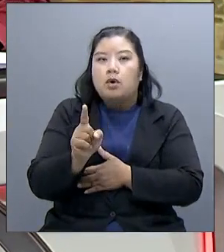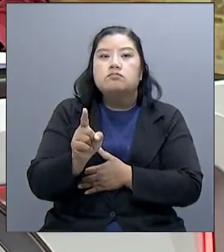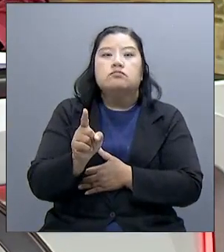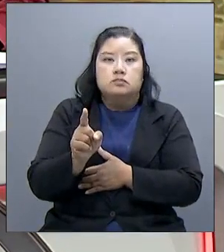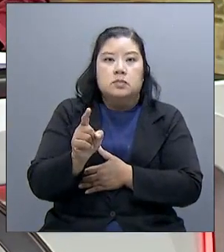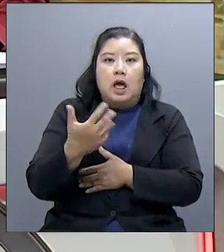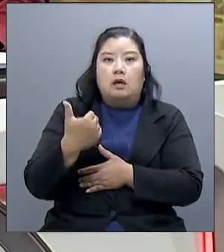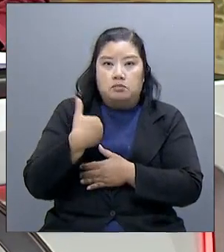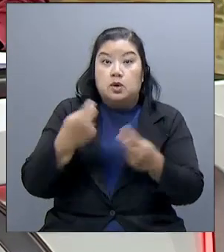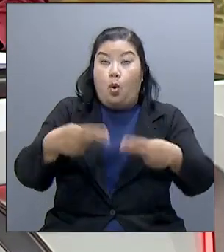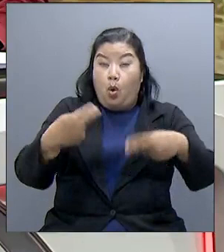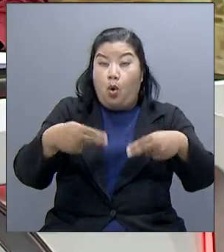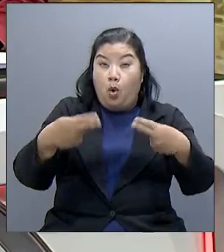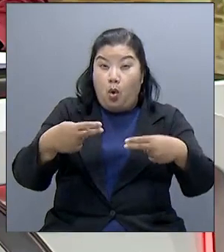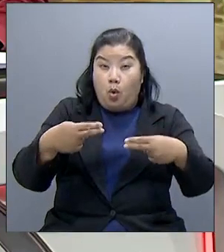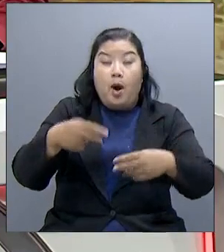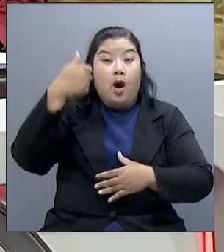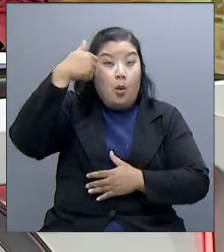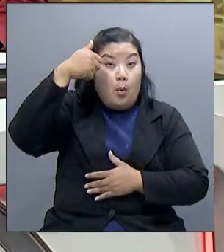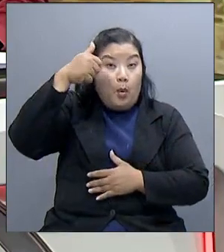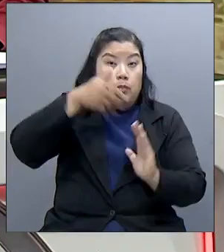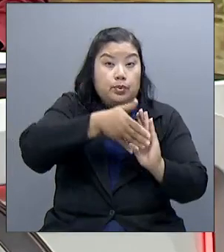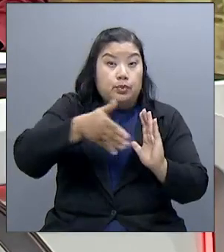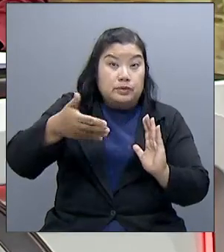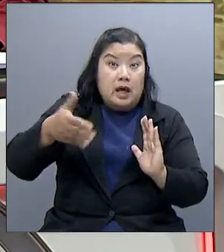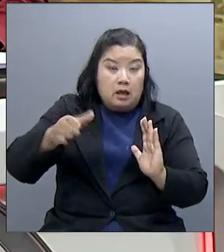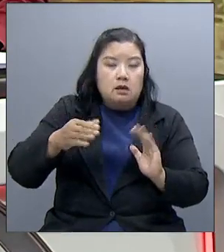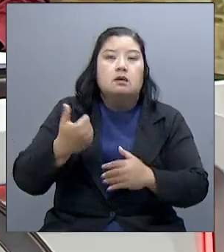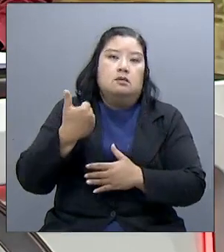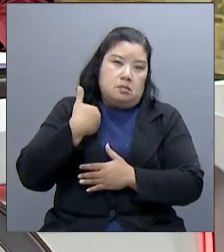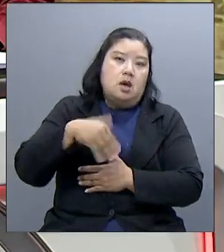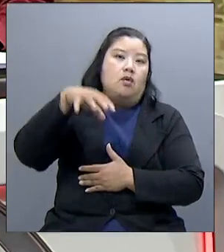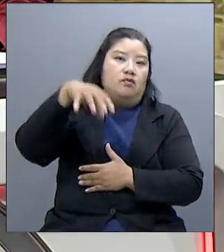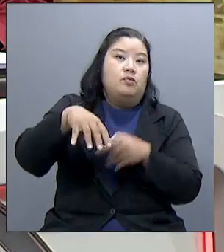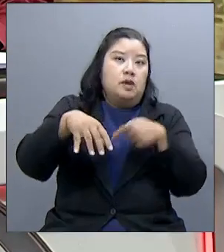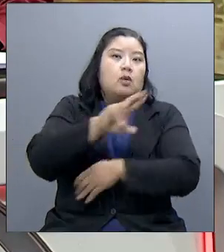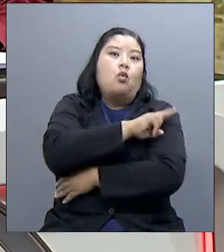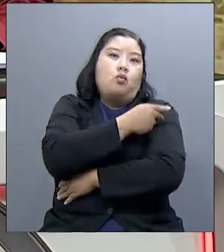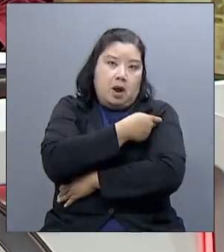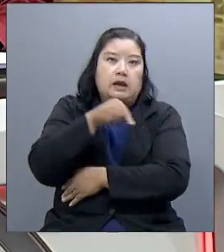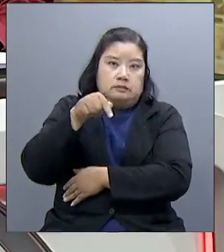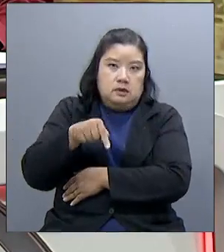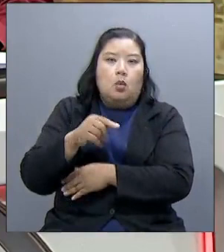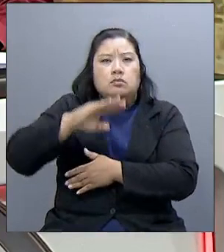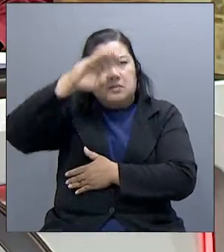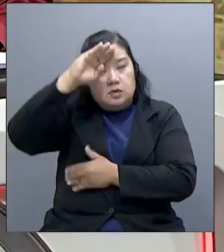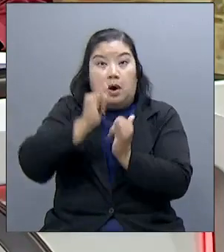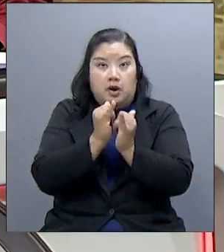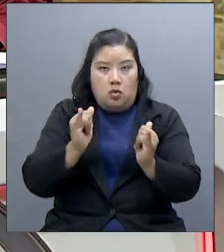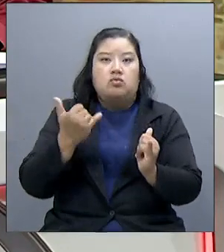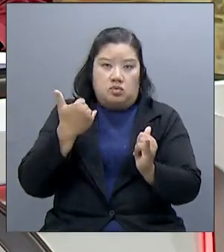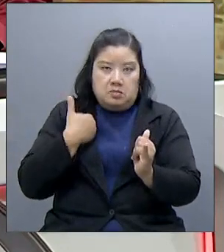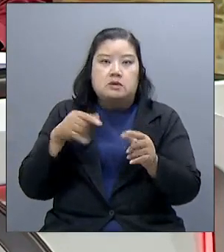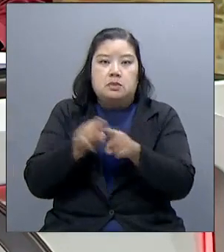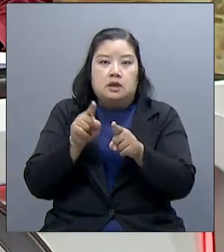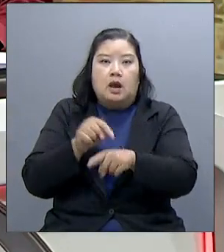งครามที่ยังคงต่อเนื่องไปเรื่อยๆโรงพยาบาลที่เป็นกลุ่มเปราะบางก็ถูกโจมตีช่วงหัวค่ำที่ผ่านมาตามเวลา